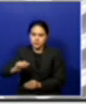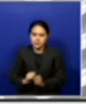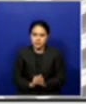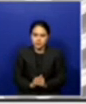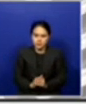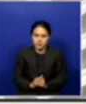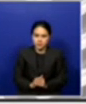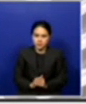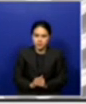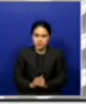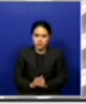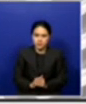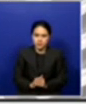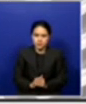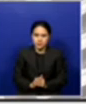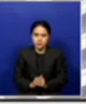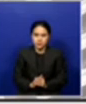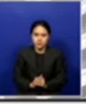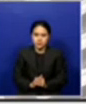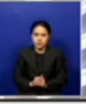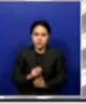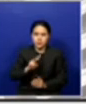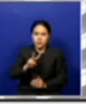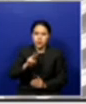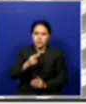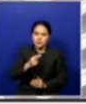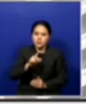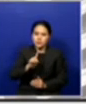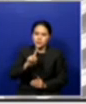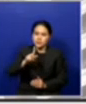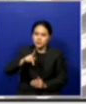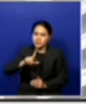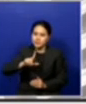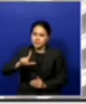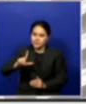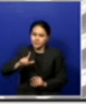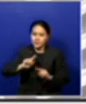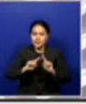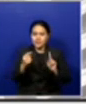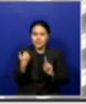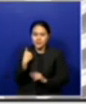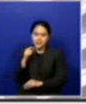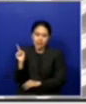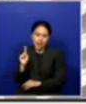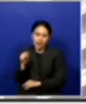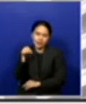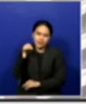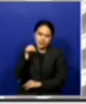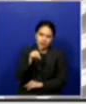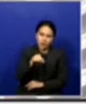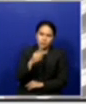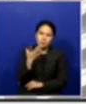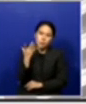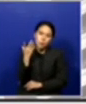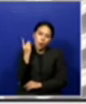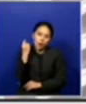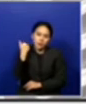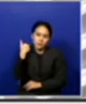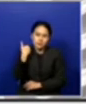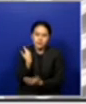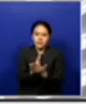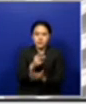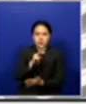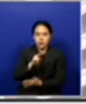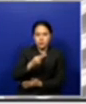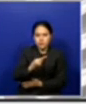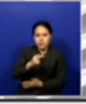ให้กรอบเข้าไป 21,000 ล้านปรากฏว่ามีคำสั่งไปเมื่อวานครับบอกว่ากรอบ 26,000 ล้